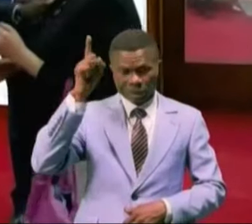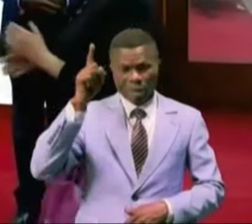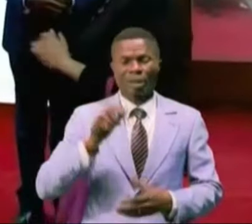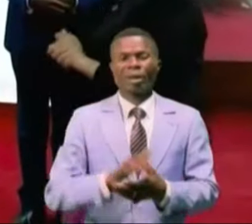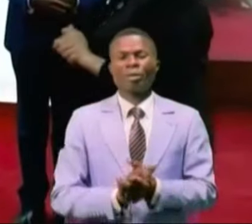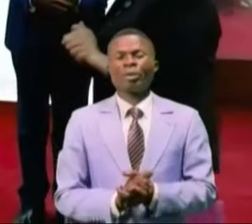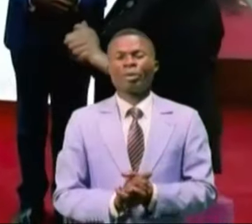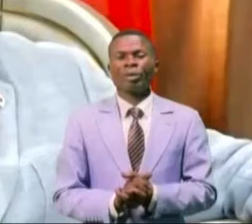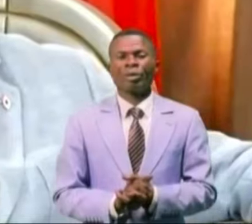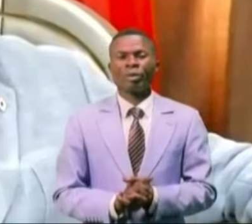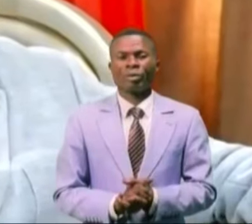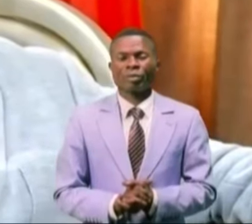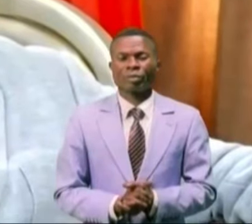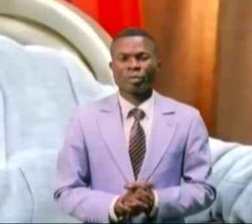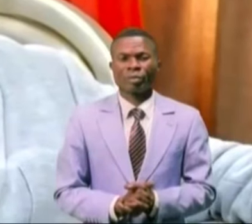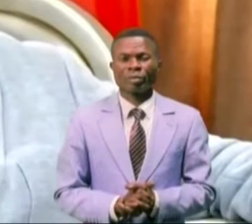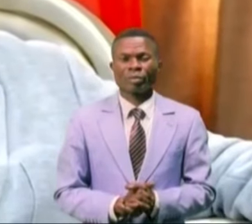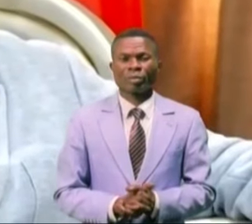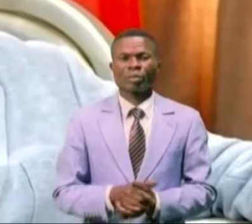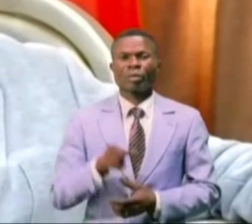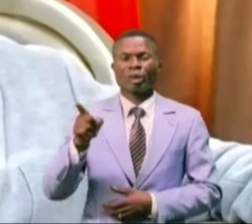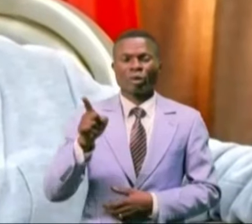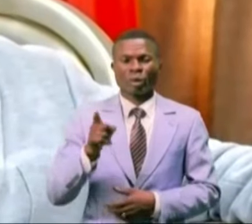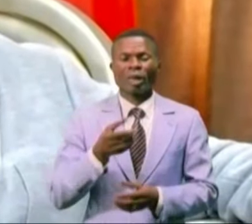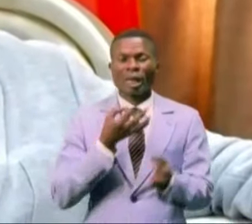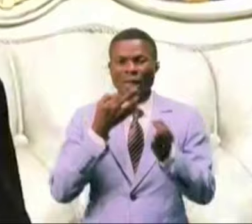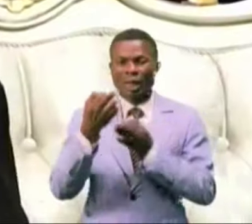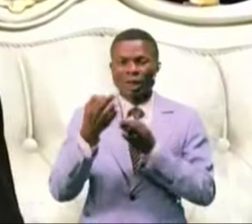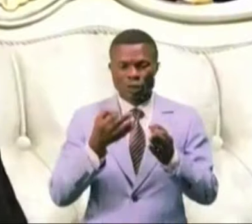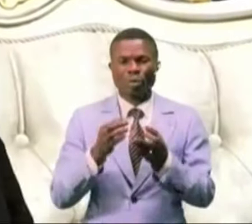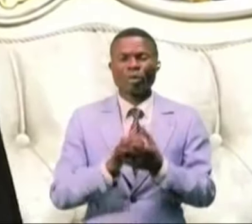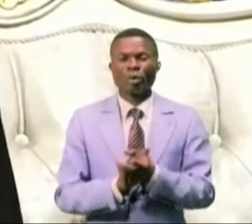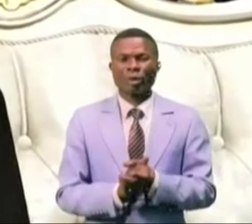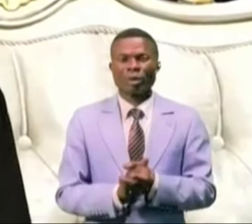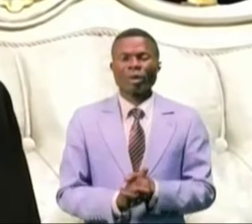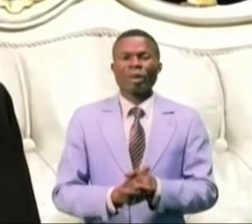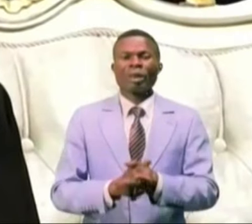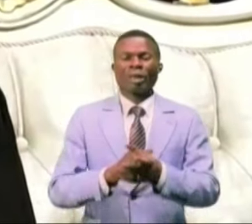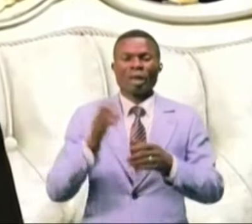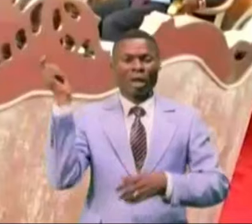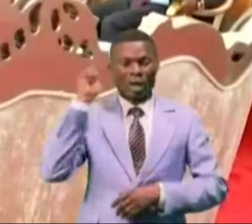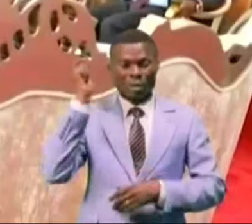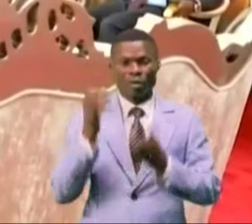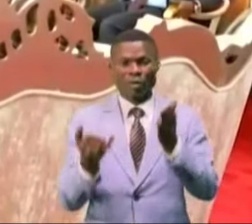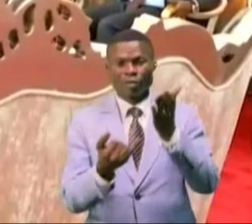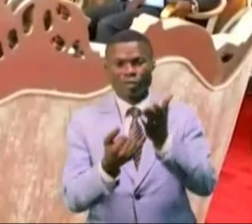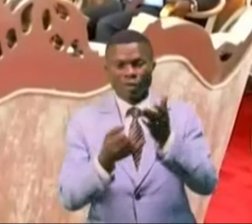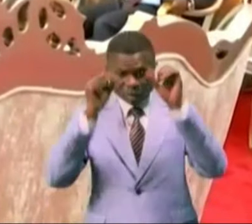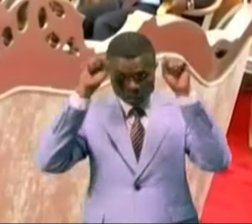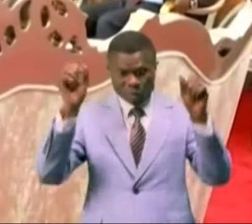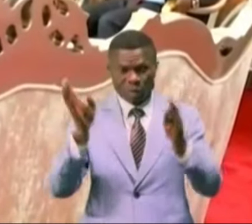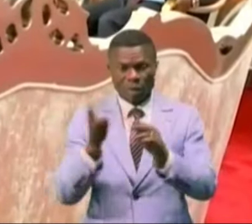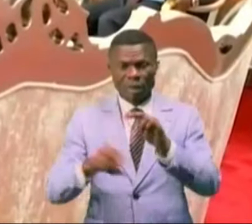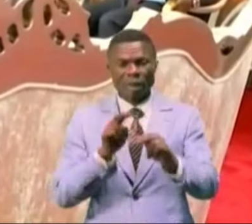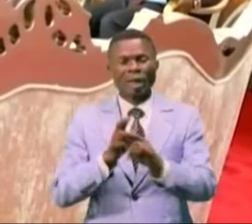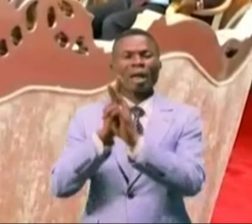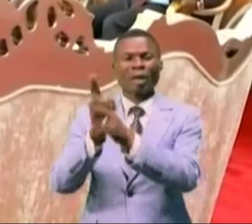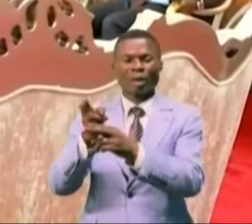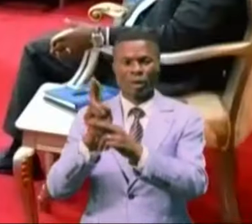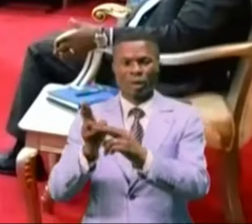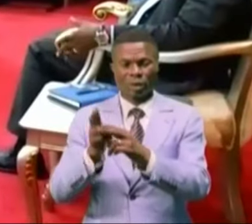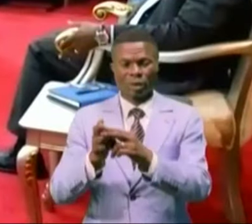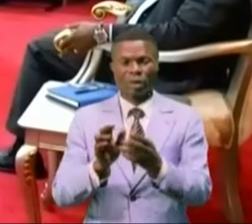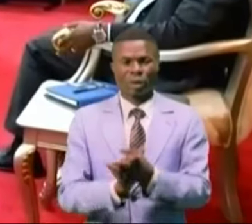poste Japon l kouatenda est venu faire part au professeur Jean-Claude tilumbaï de l'état des lieux de la